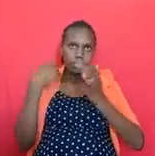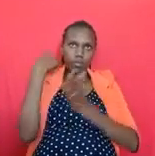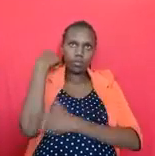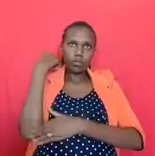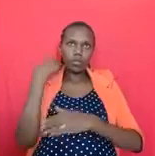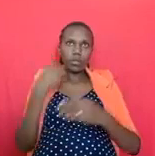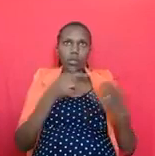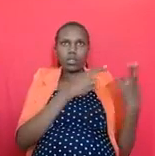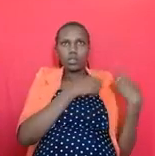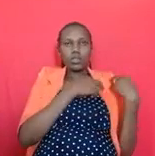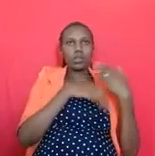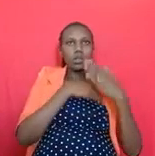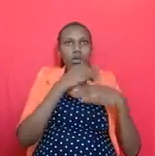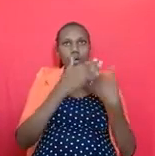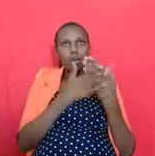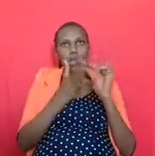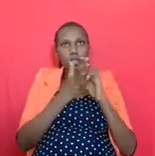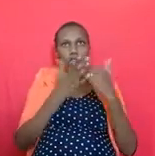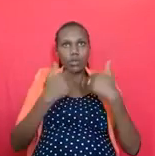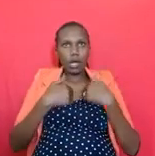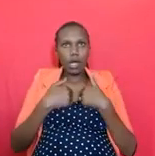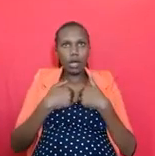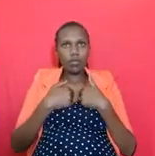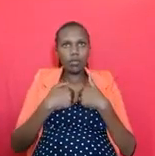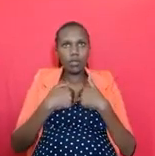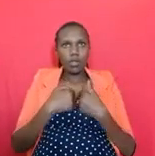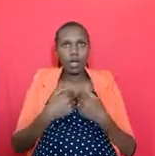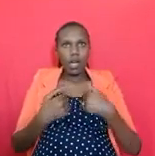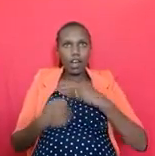kieha murigo wa